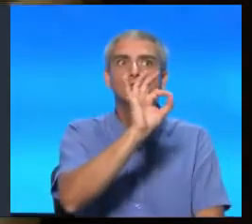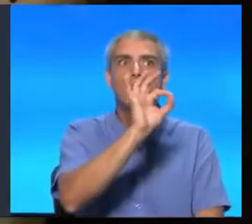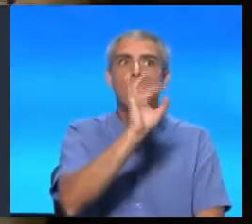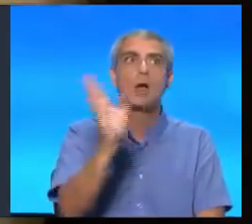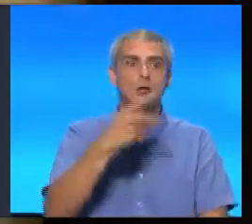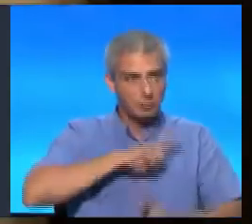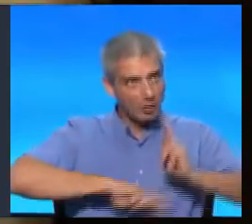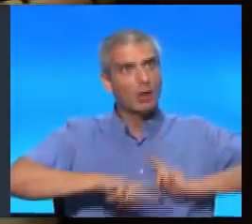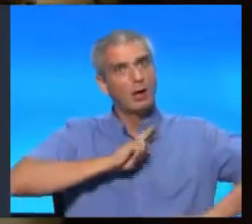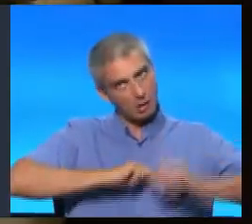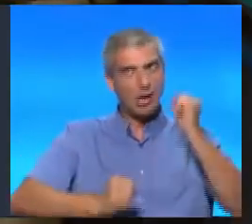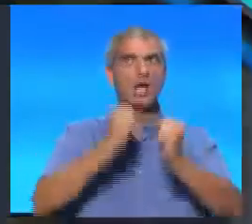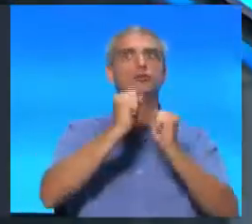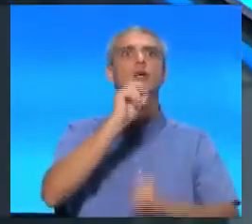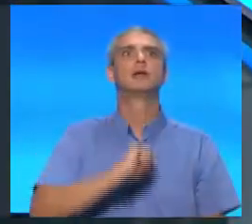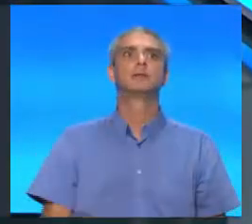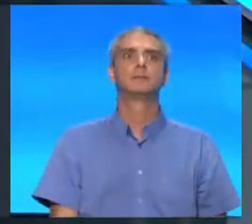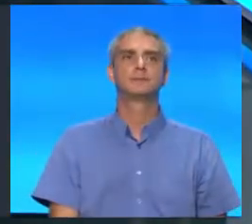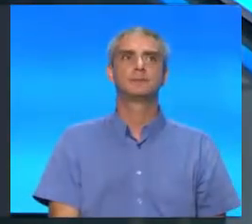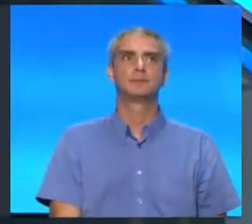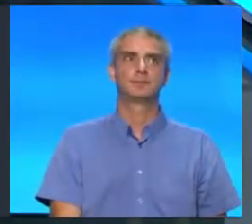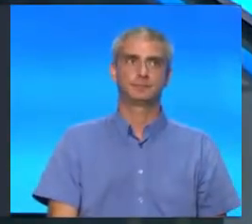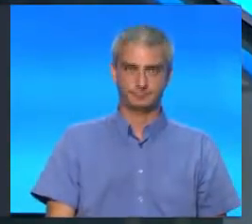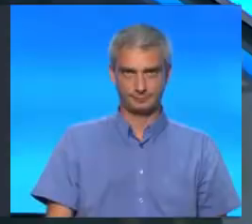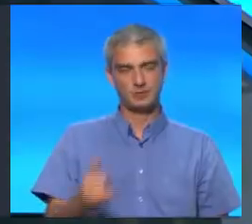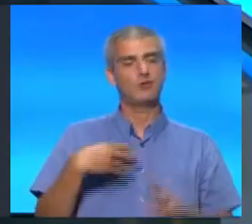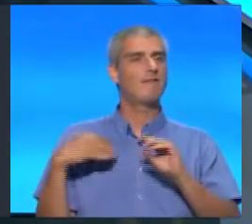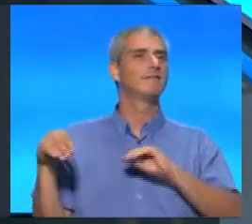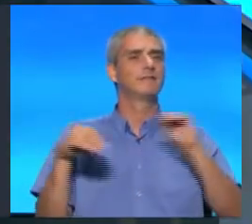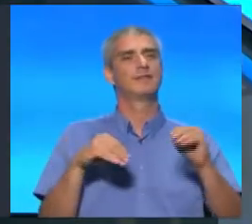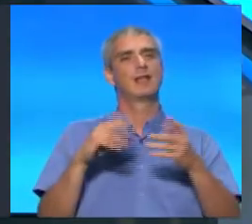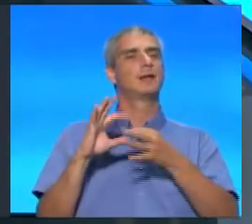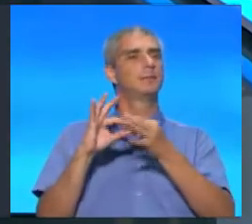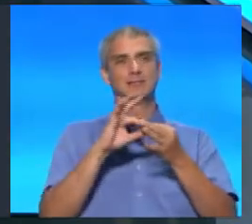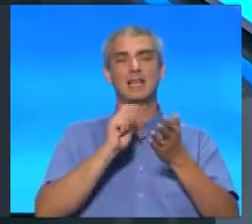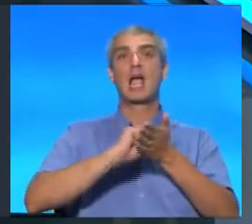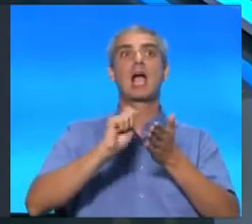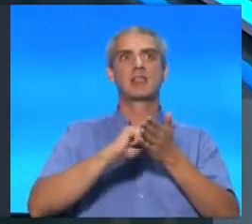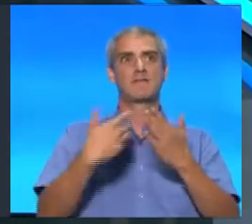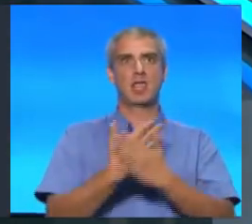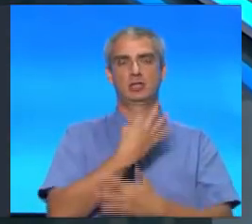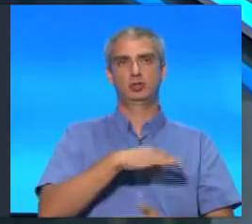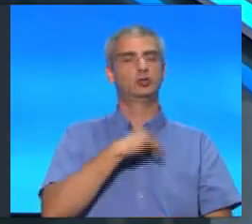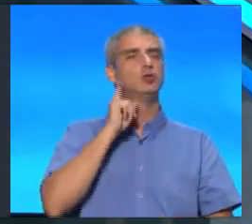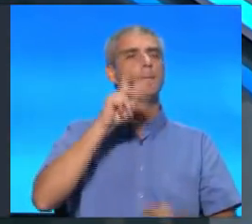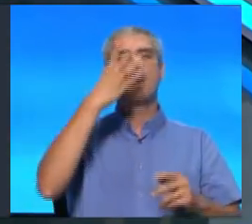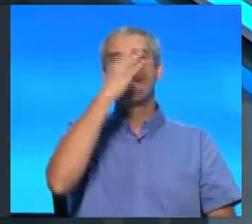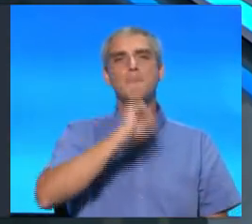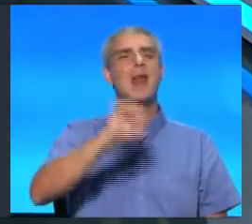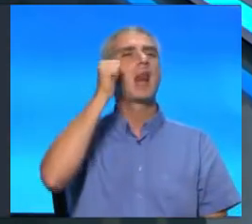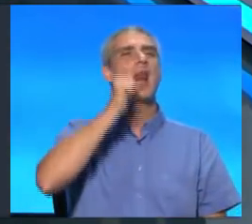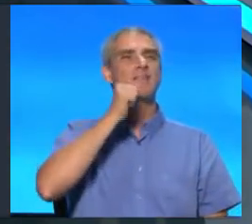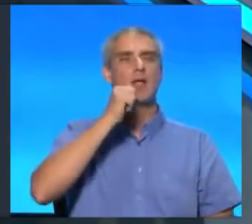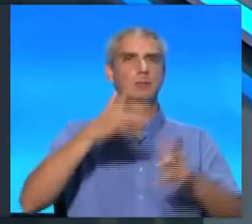לעבור עכשיו מסלול קשה מאוד. עכשיו נעבור לפרק המגזין ולסדרת הכתבות החדשה שלנו, הפילים הלבנים.